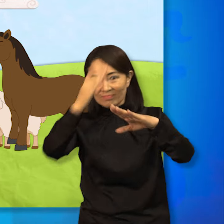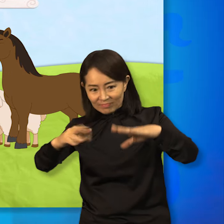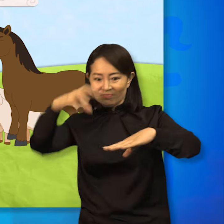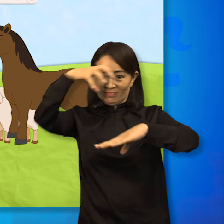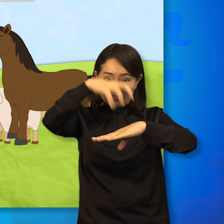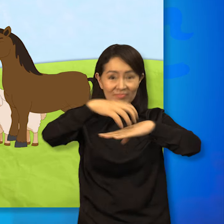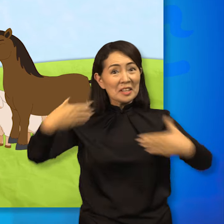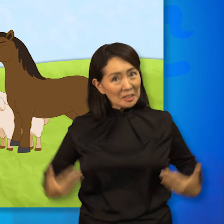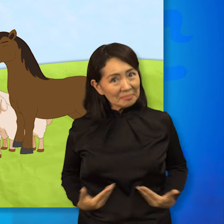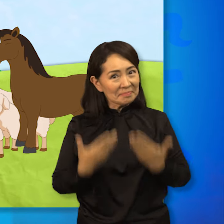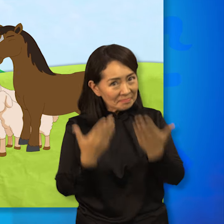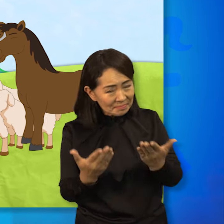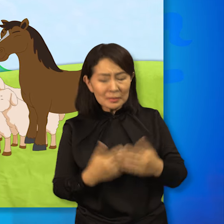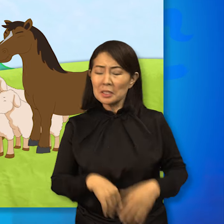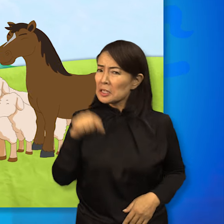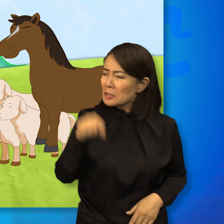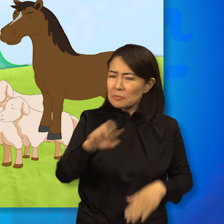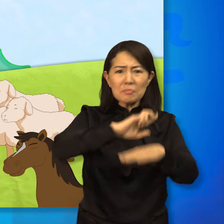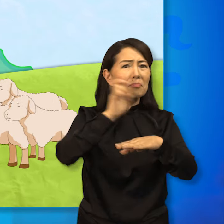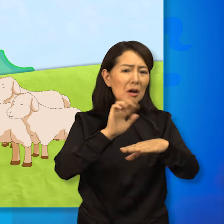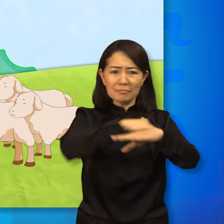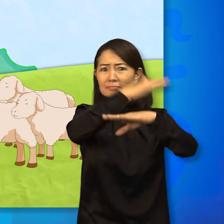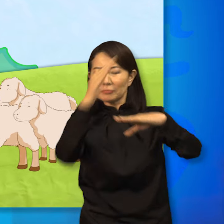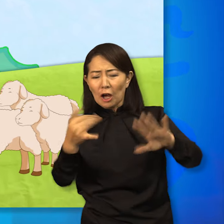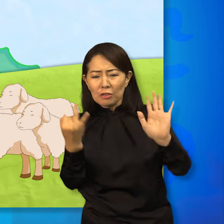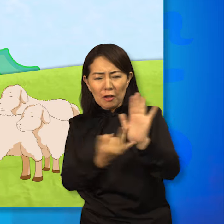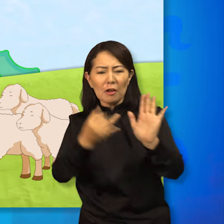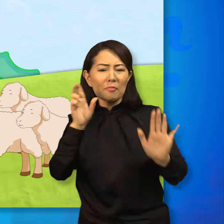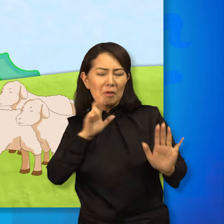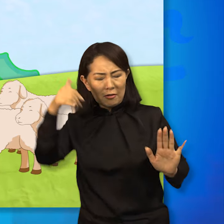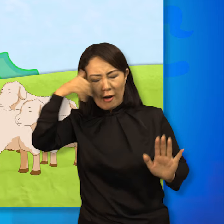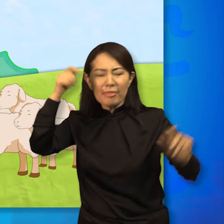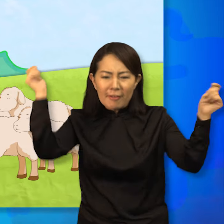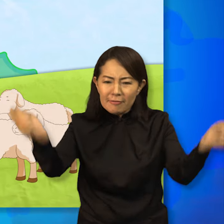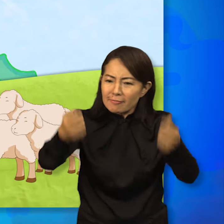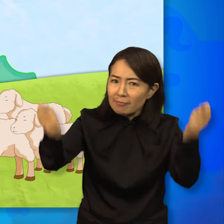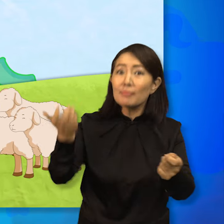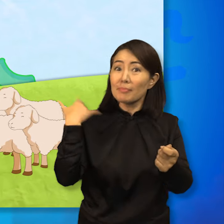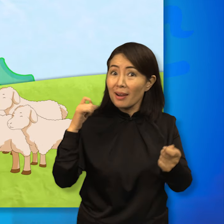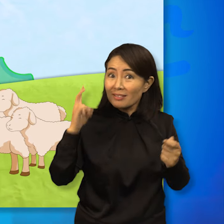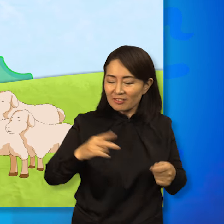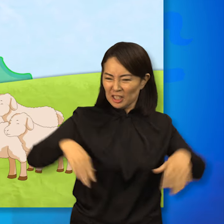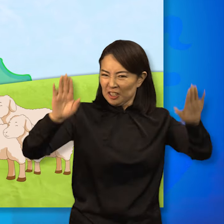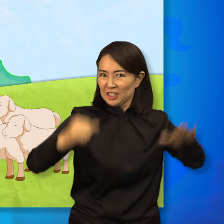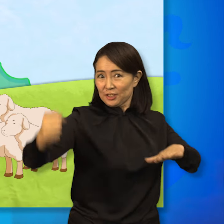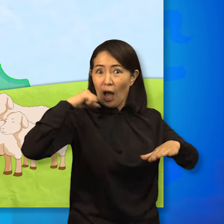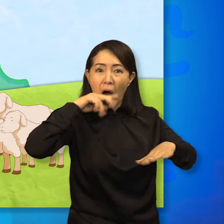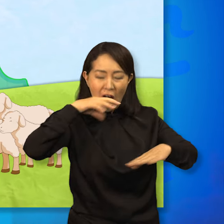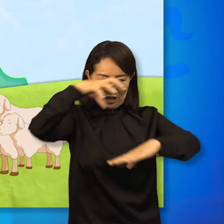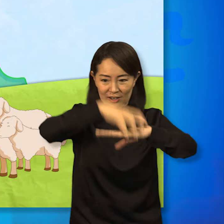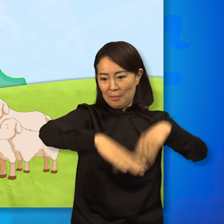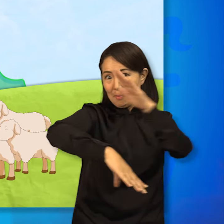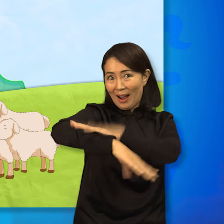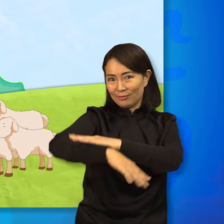бодож явдаг байжээ. Тэгж байтал хов бор хонноос нь хундан цагаан хураг гарсанд хормос тэнгэрийн дахин гэж баярлаад хурганы